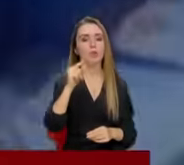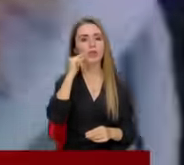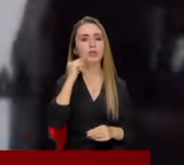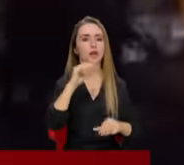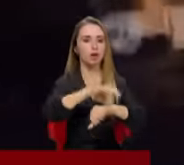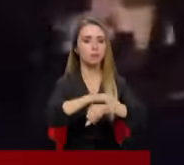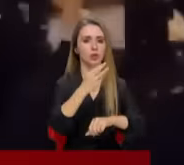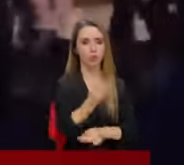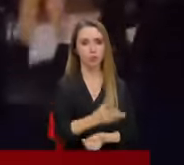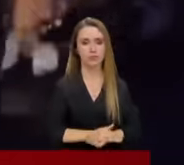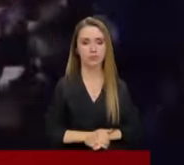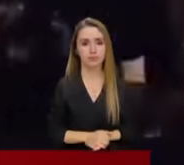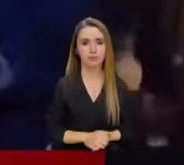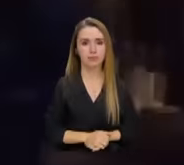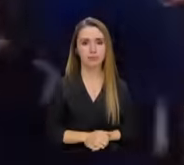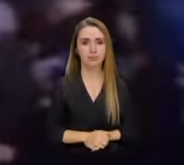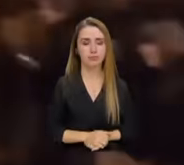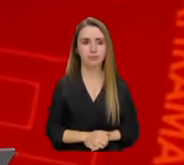alındı.